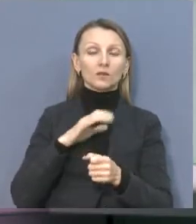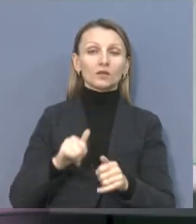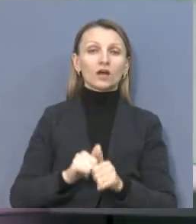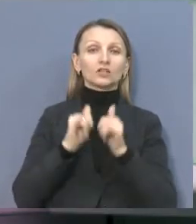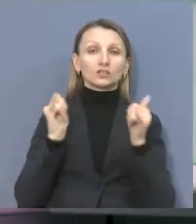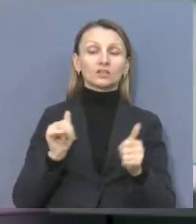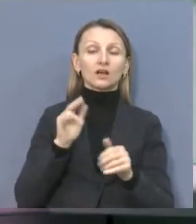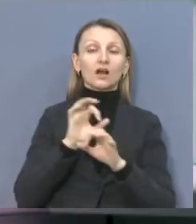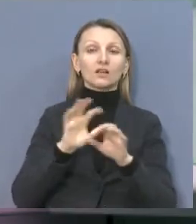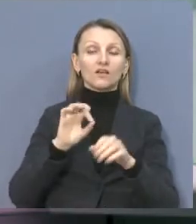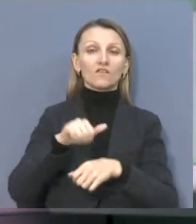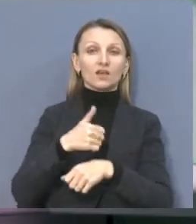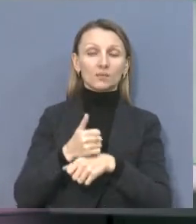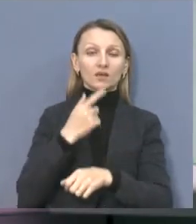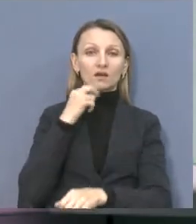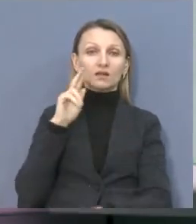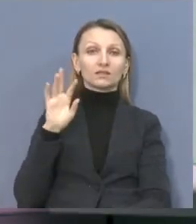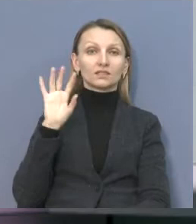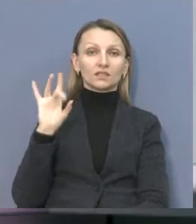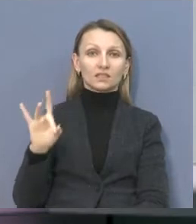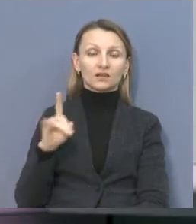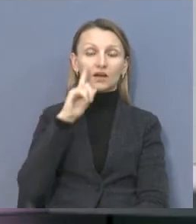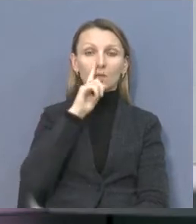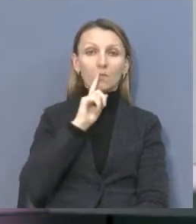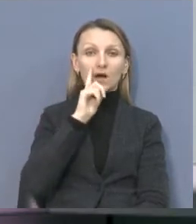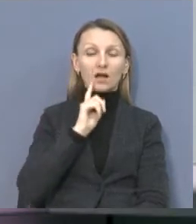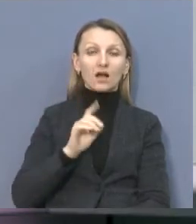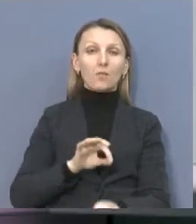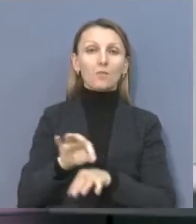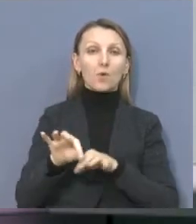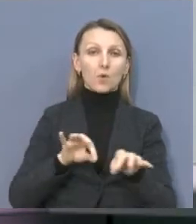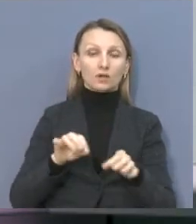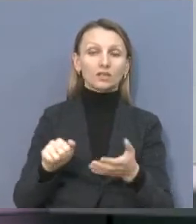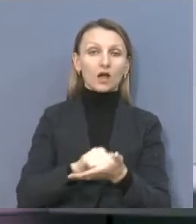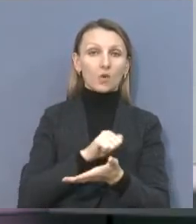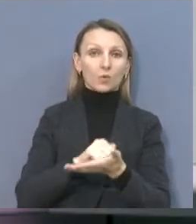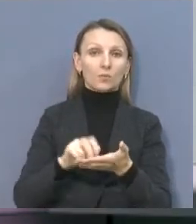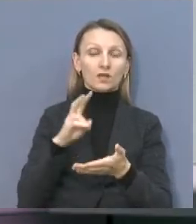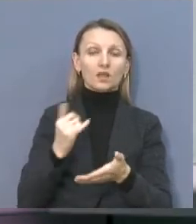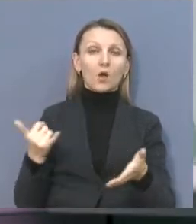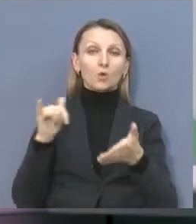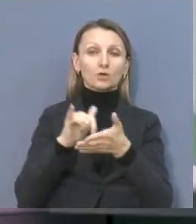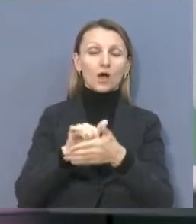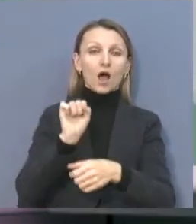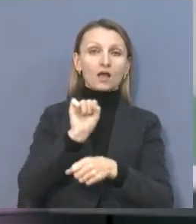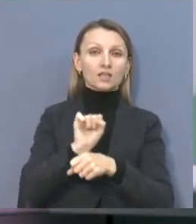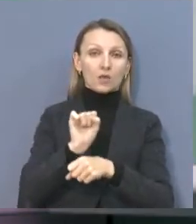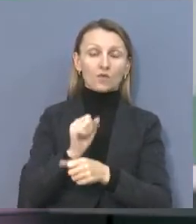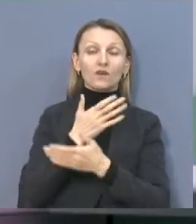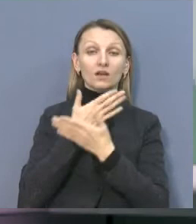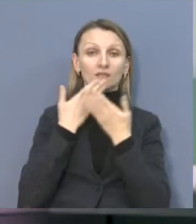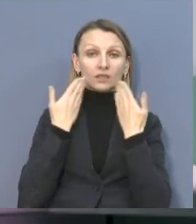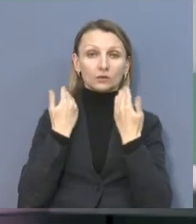как пояснили в акимате красноярского сельского округа пока проектно-сметной документации на установку остановочных павильонов нет